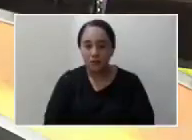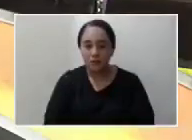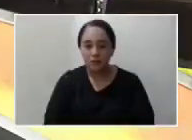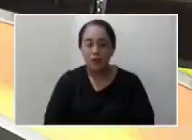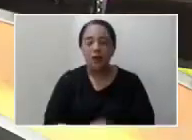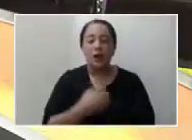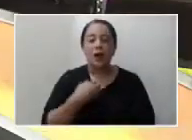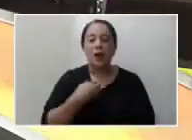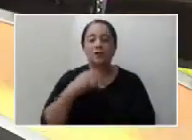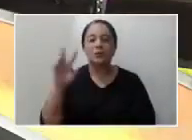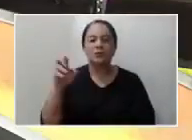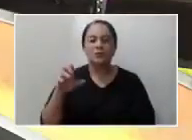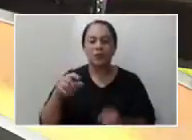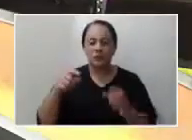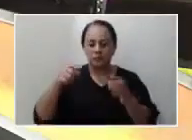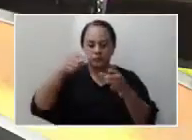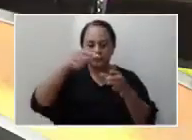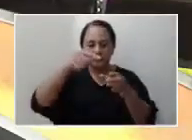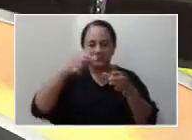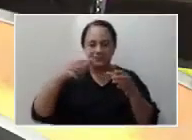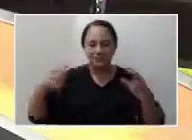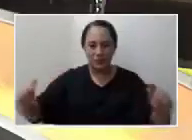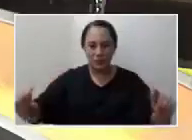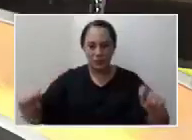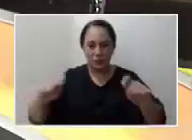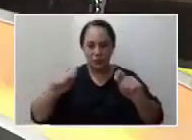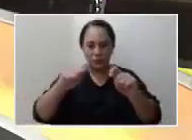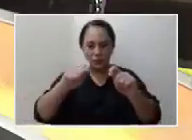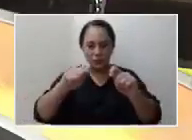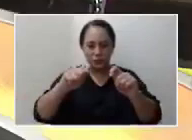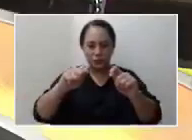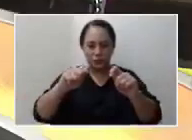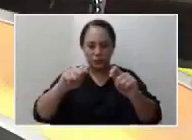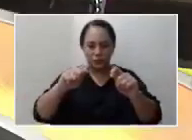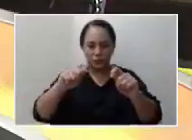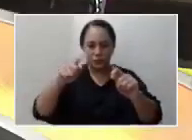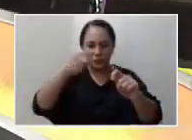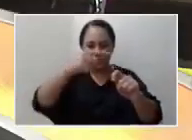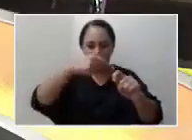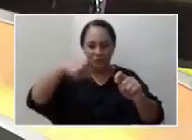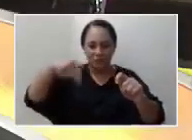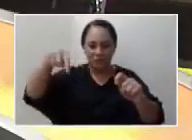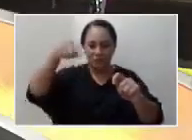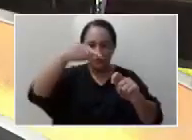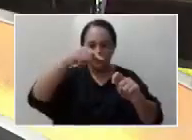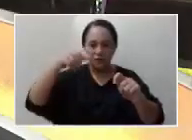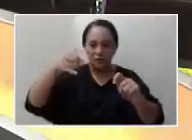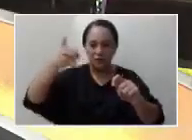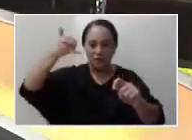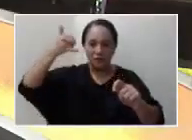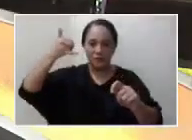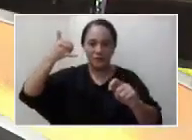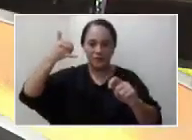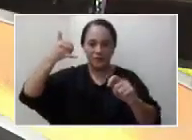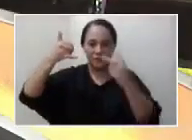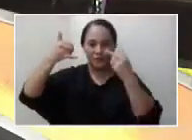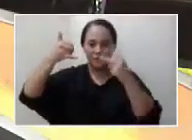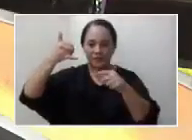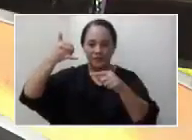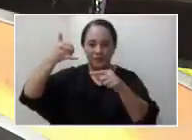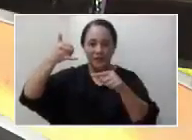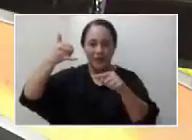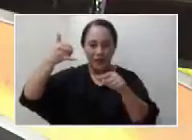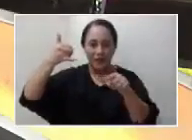pagsabog ngayon ng Taal? At ano nga ba itong tinatawag na Priato magmatic eruption? Paki-explain nga po ninyo, Director.